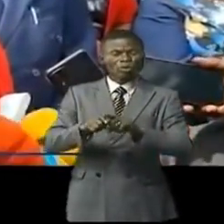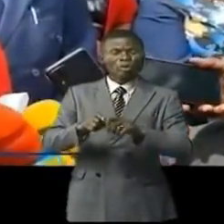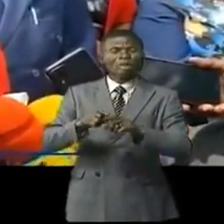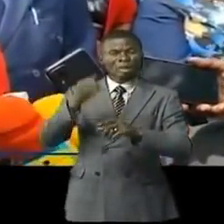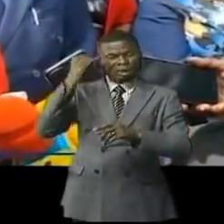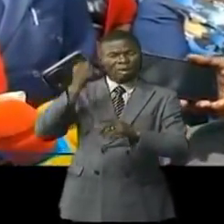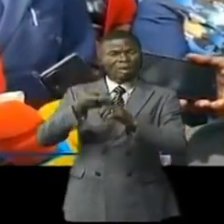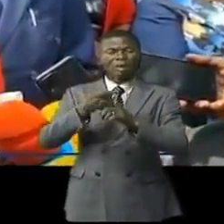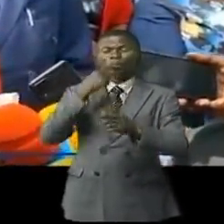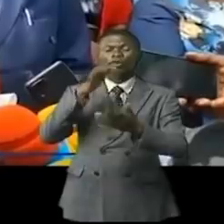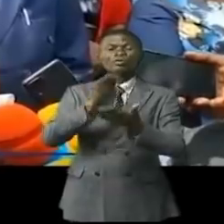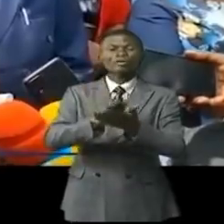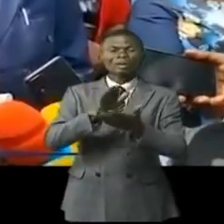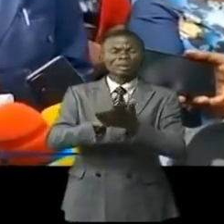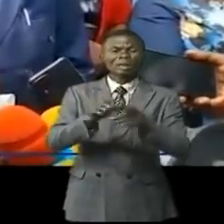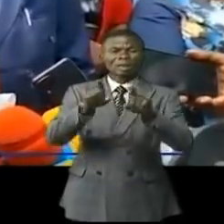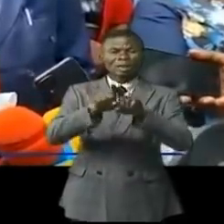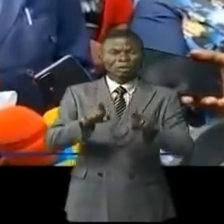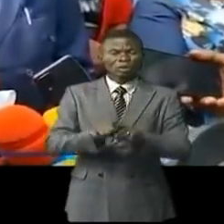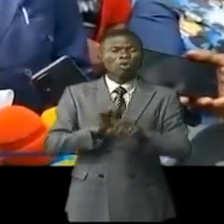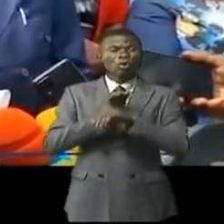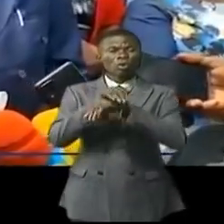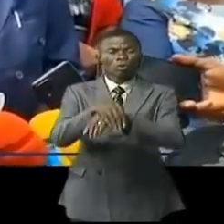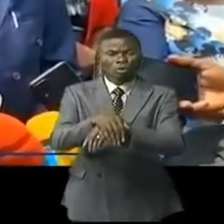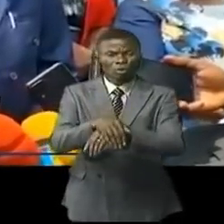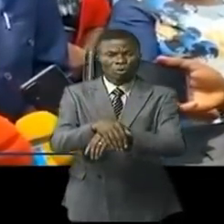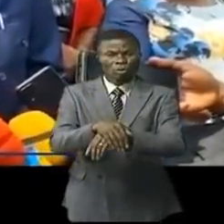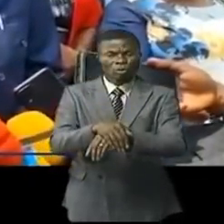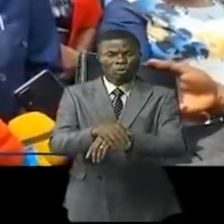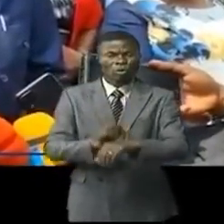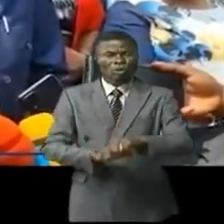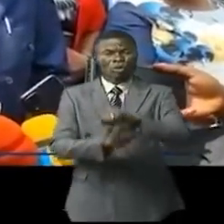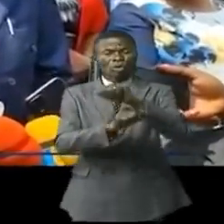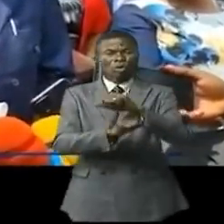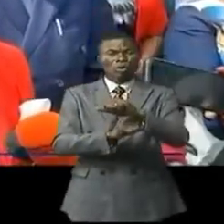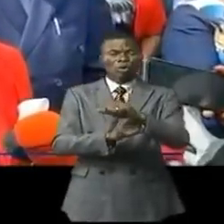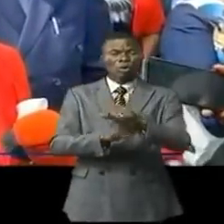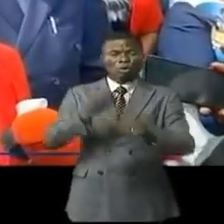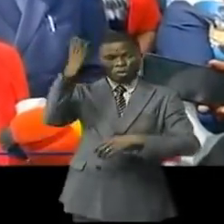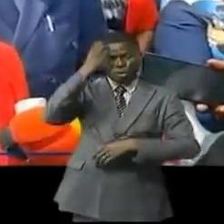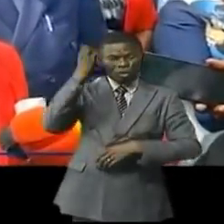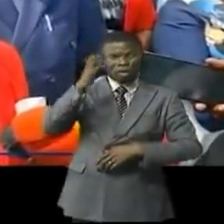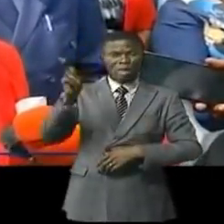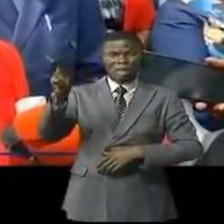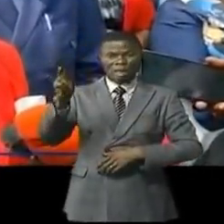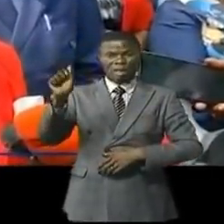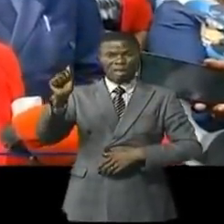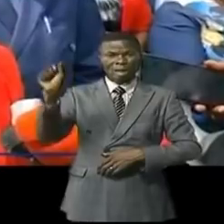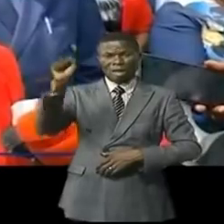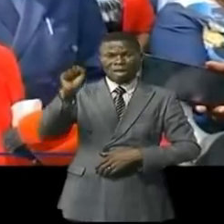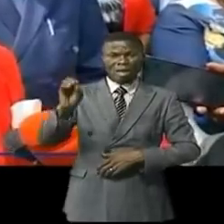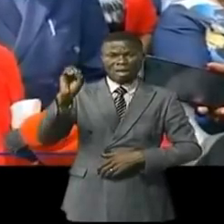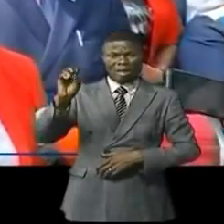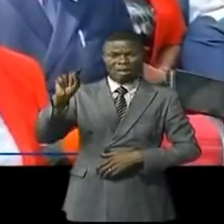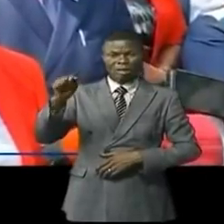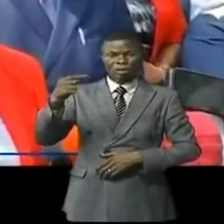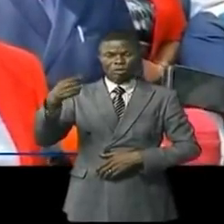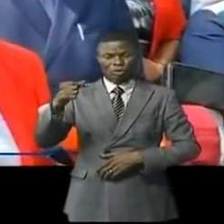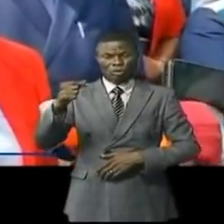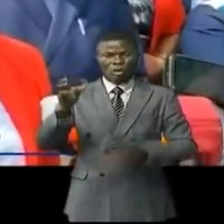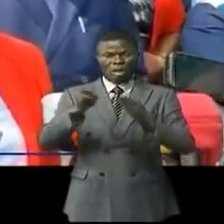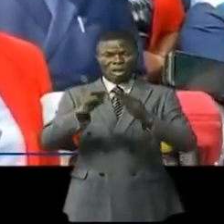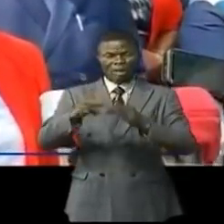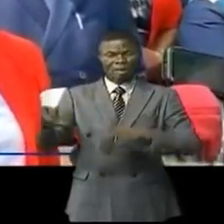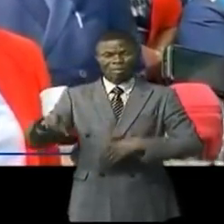en félicitant l'intervention musclée du général Kasongo. L'Assemblée provinciale de Kinshasa demande